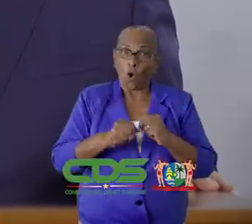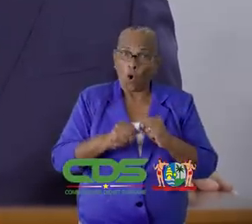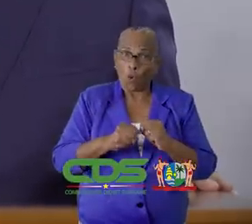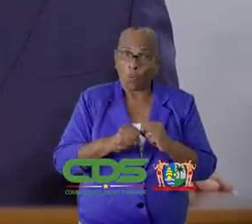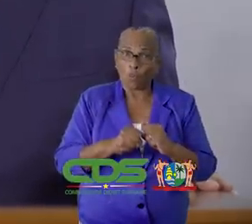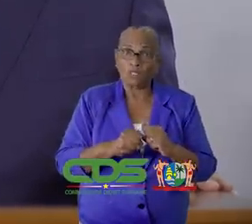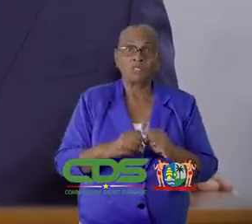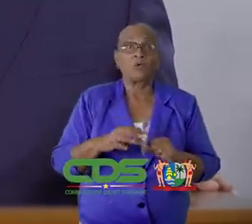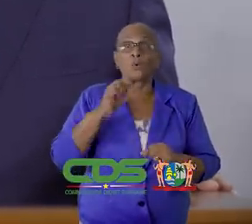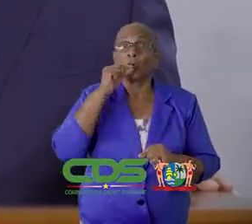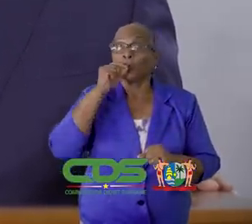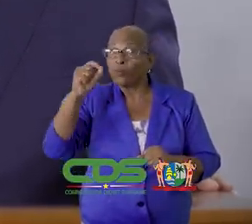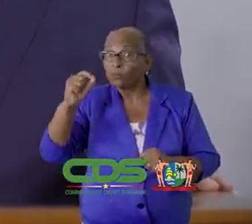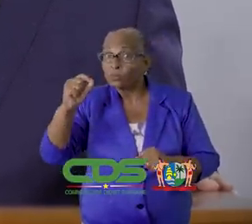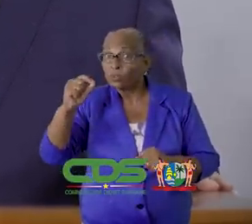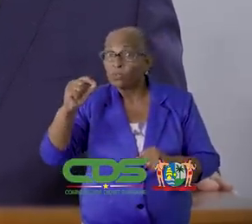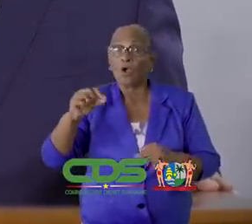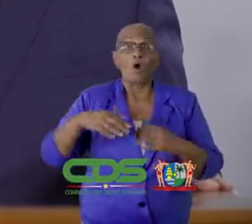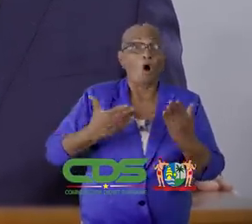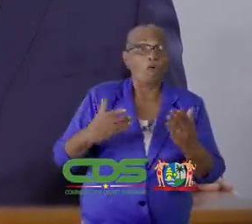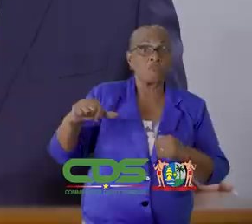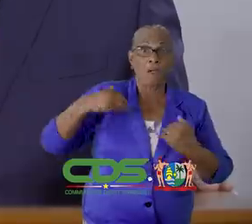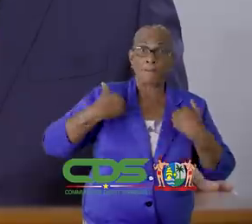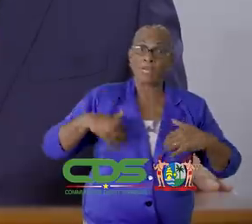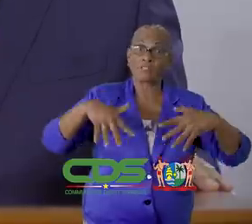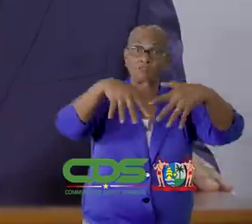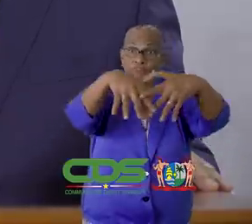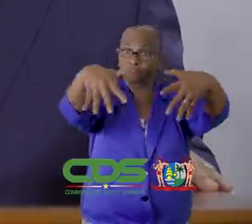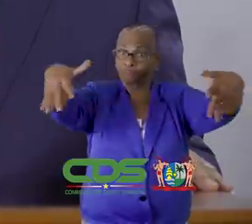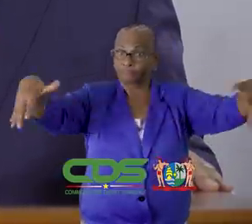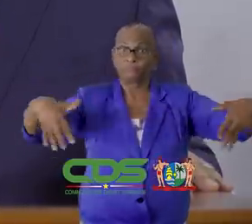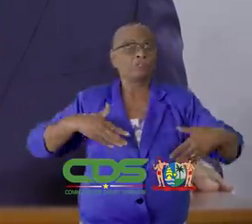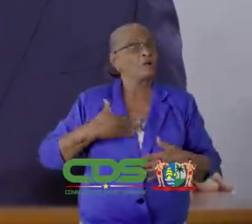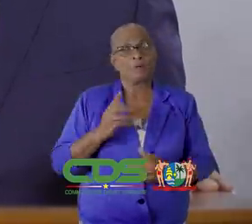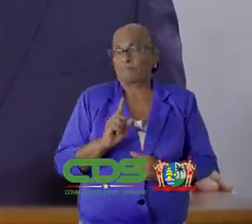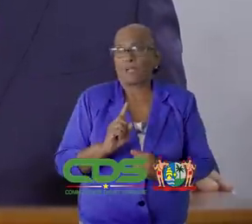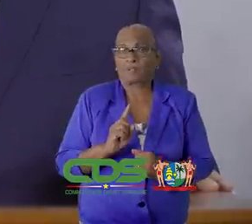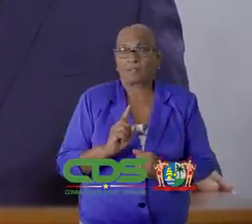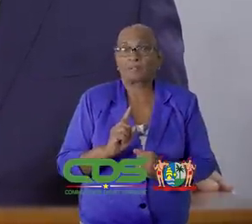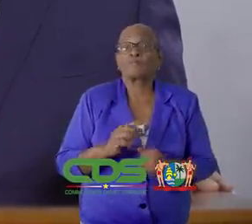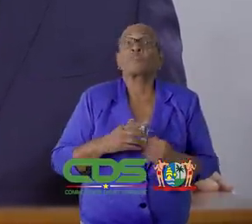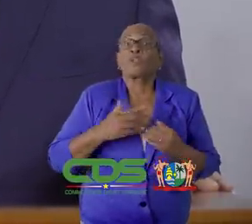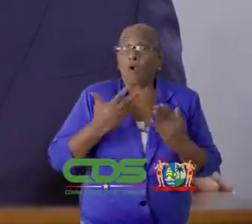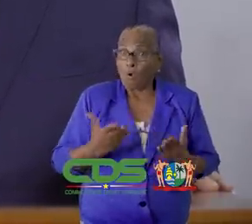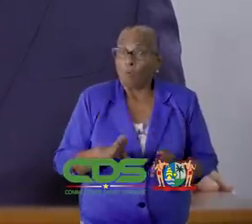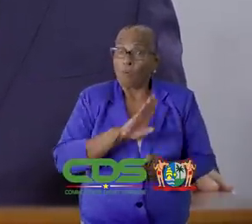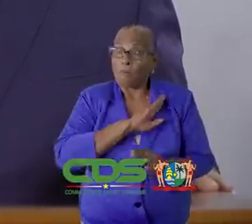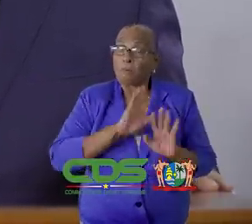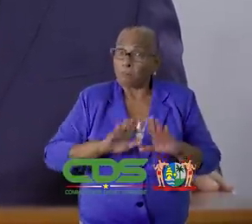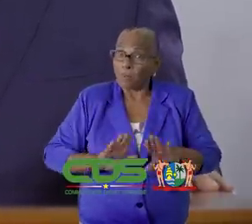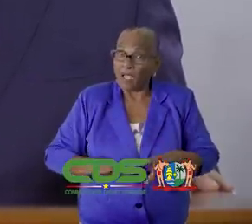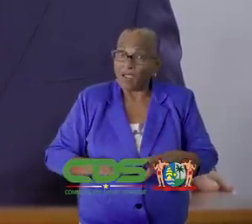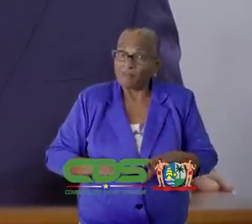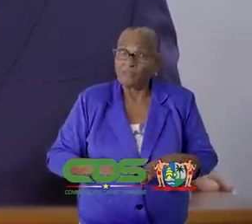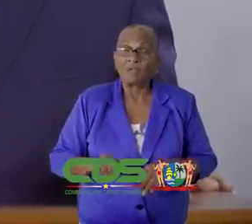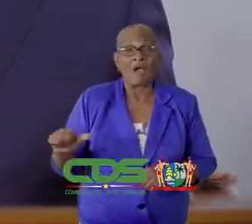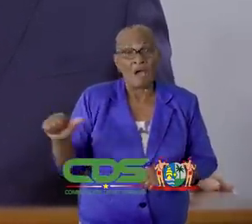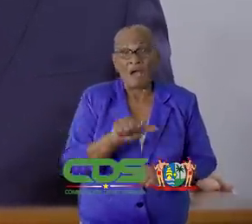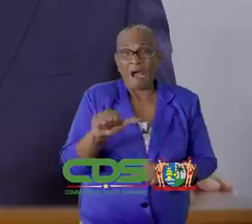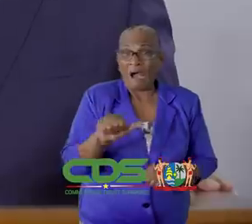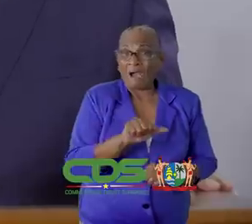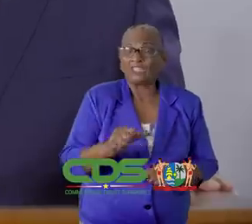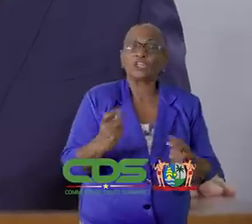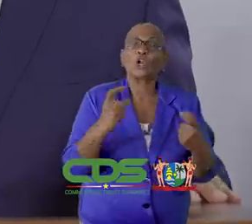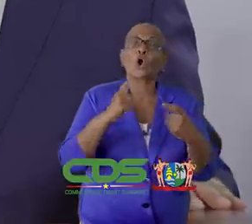Echter zonder scheidsrechters en of toeschouwers. Onverkort blijft van kracht dat